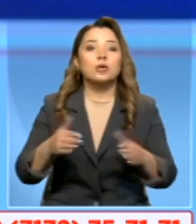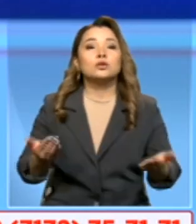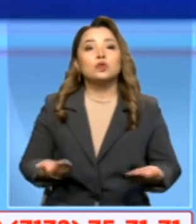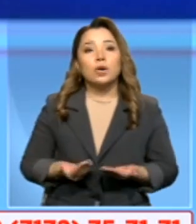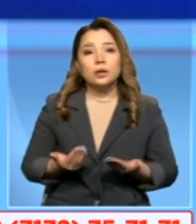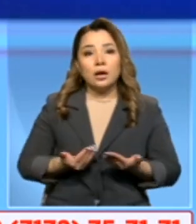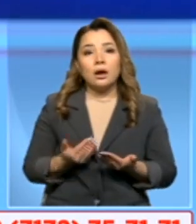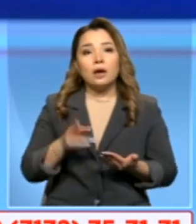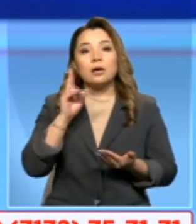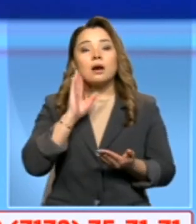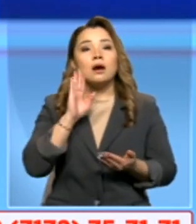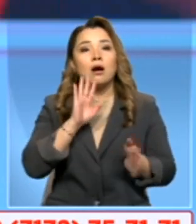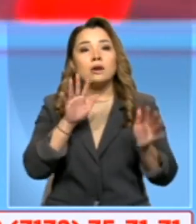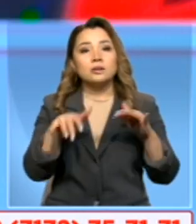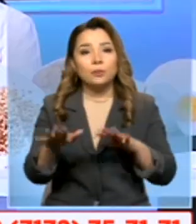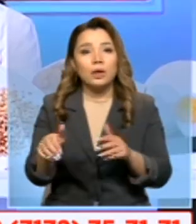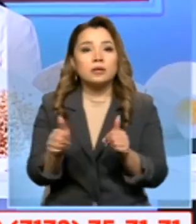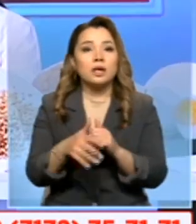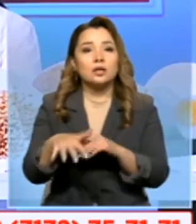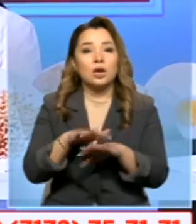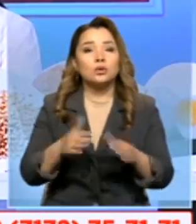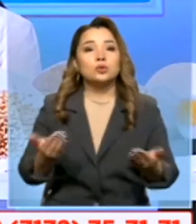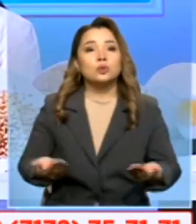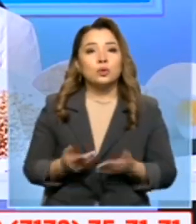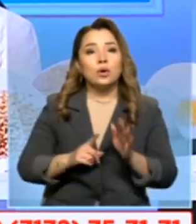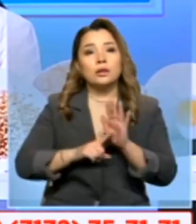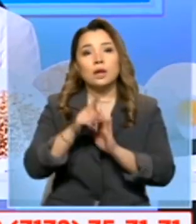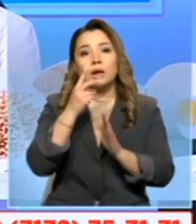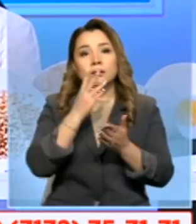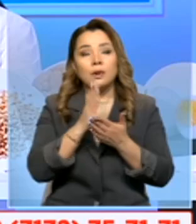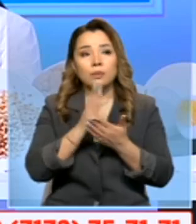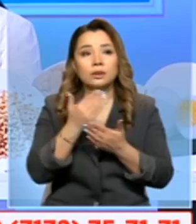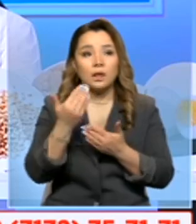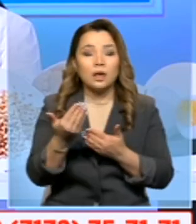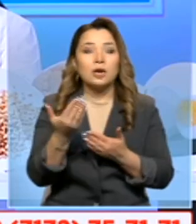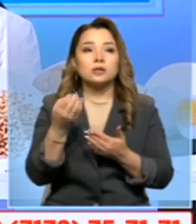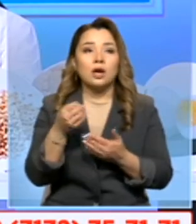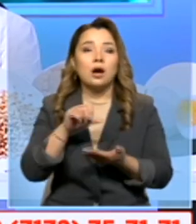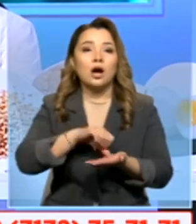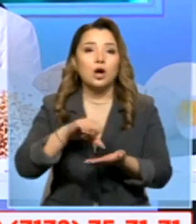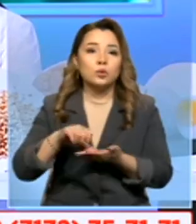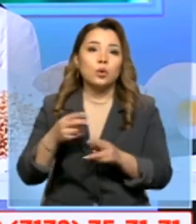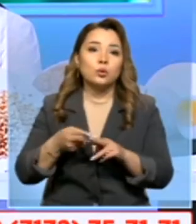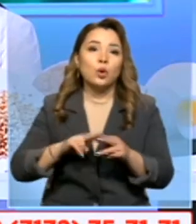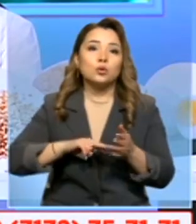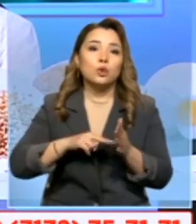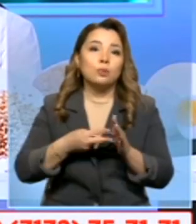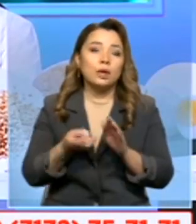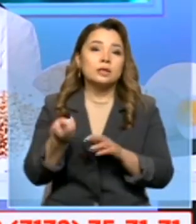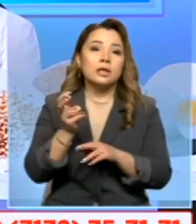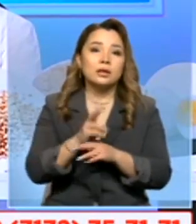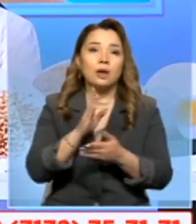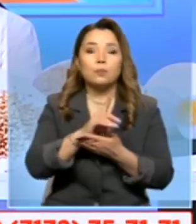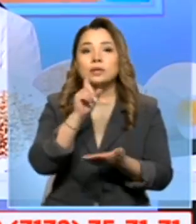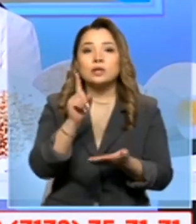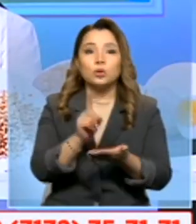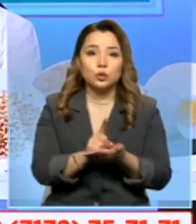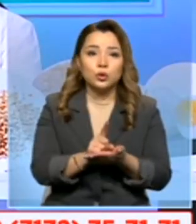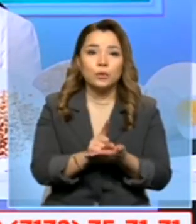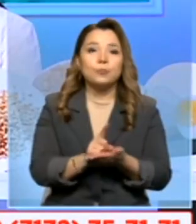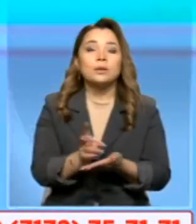әрине, Каспий теңізінің маңында тұратын көрермендерден басқа, иә. Енді біздің қатысушылар осы жобаға келгенде әрине міндетті